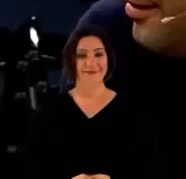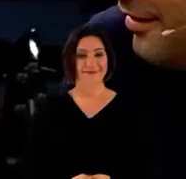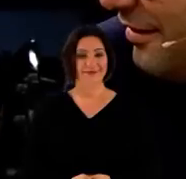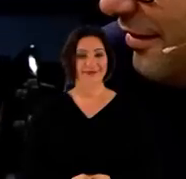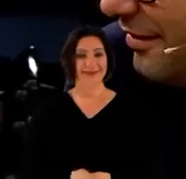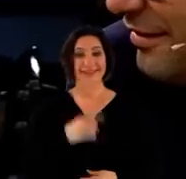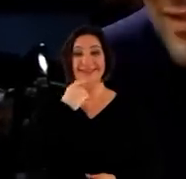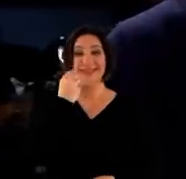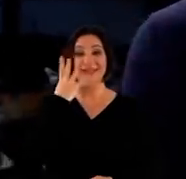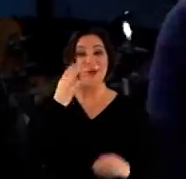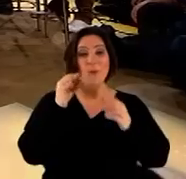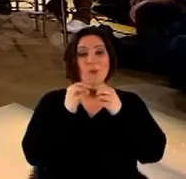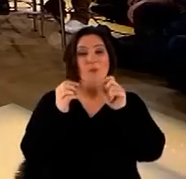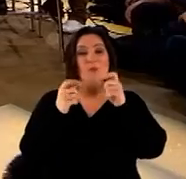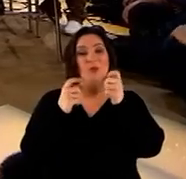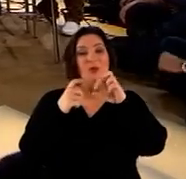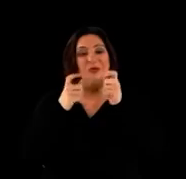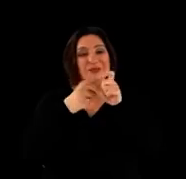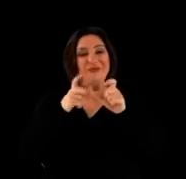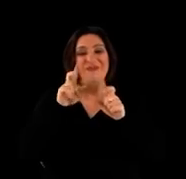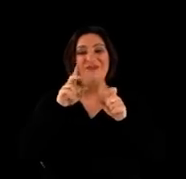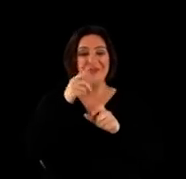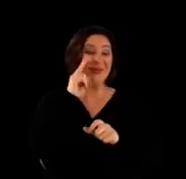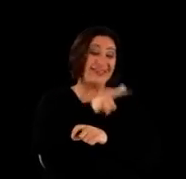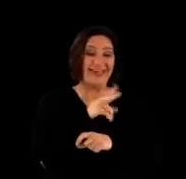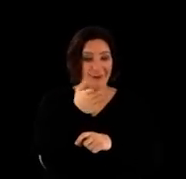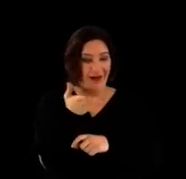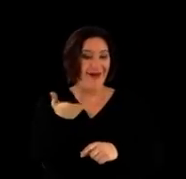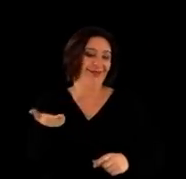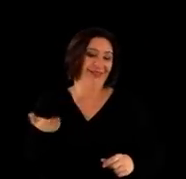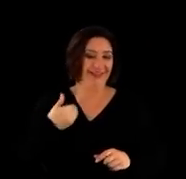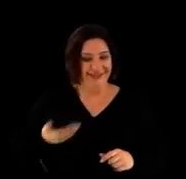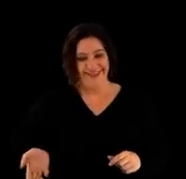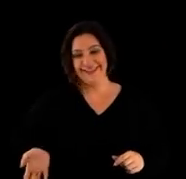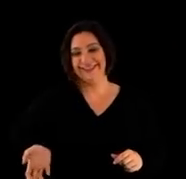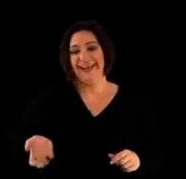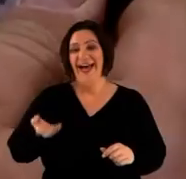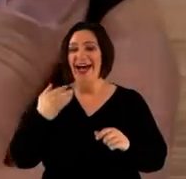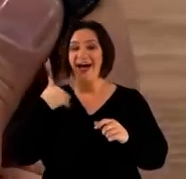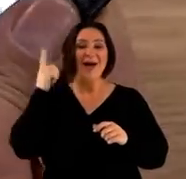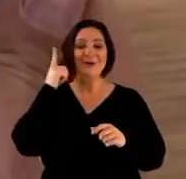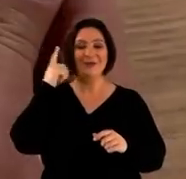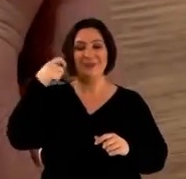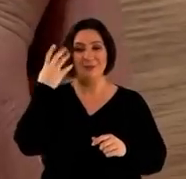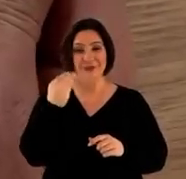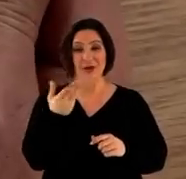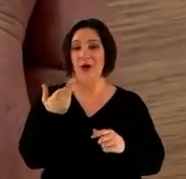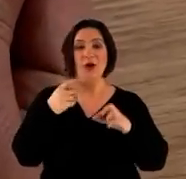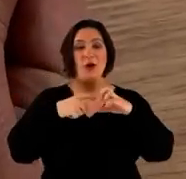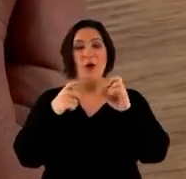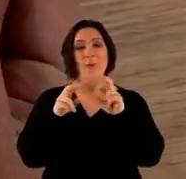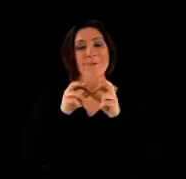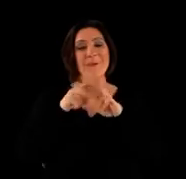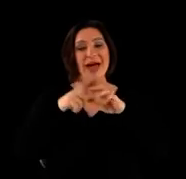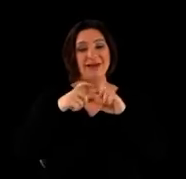Hocam yıllarca Bruce Willis gösterdi. Ne olacak? Al. Yıllarca Al Pacino gösterdi. Robert De